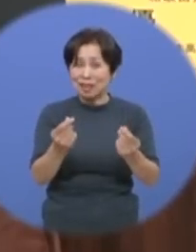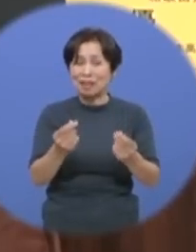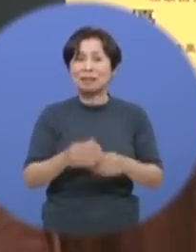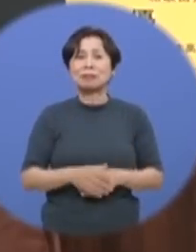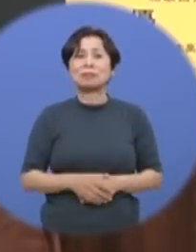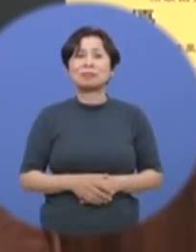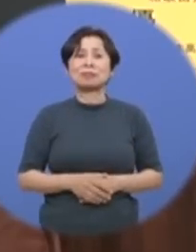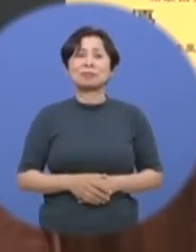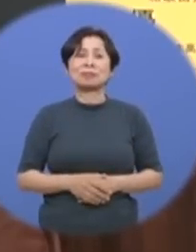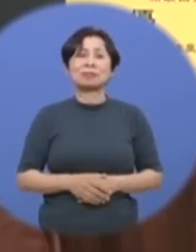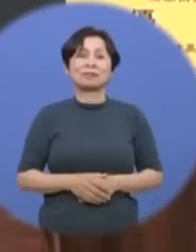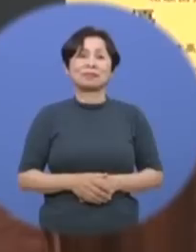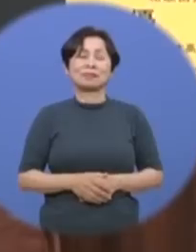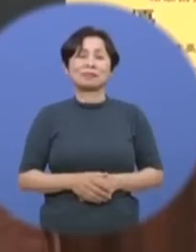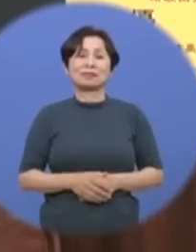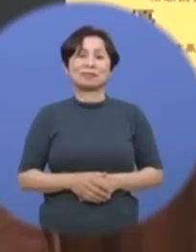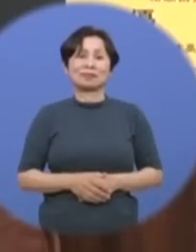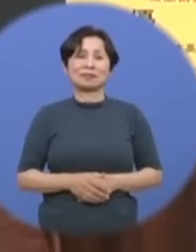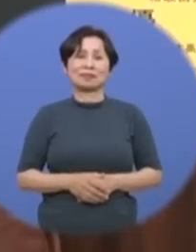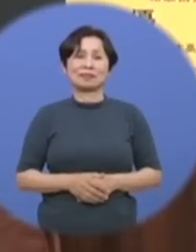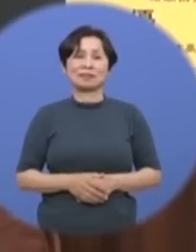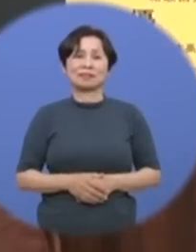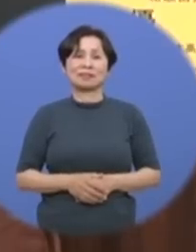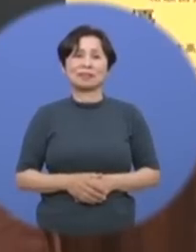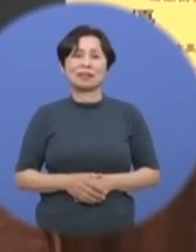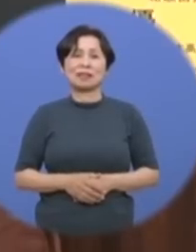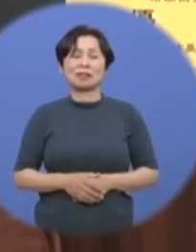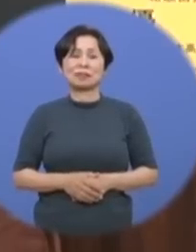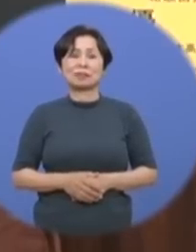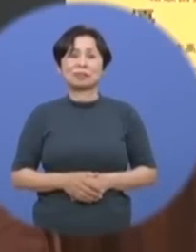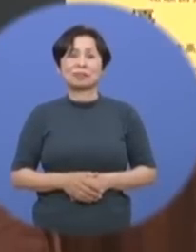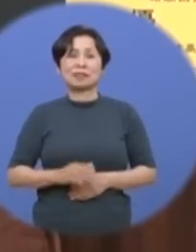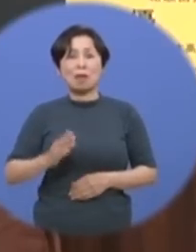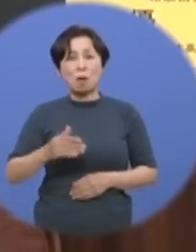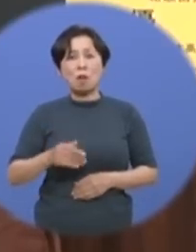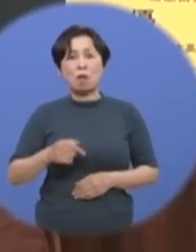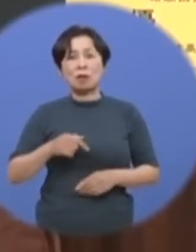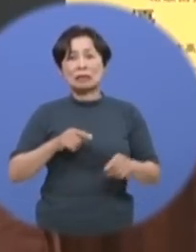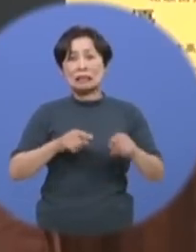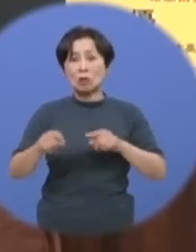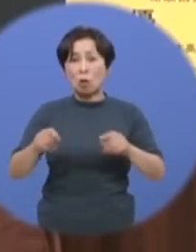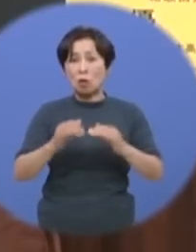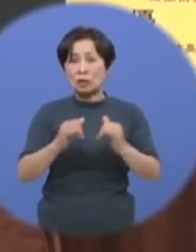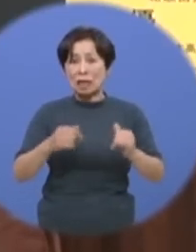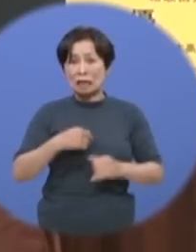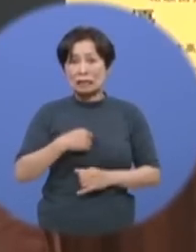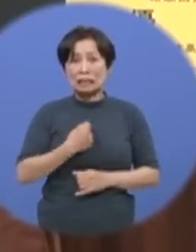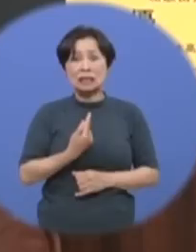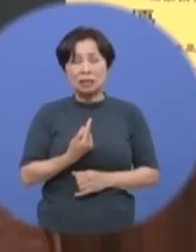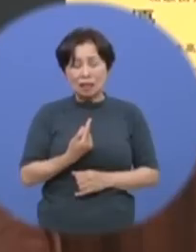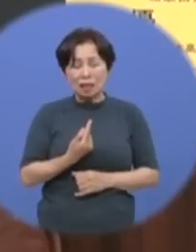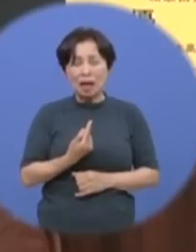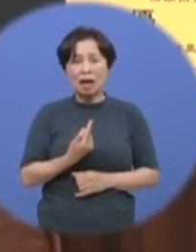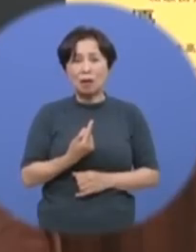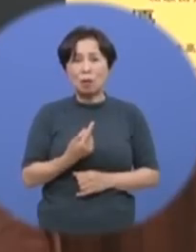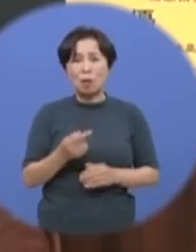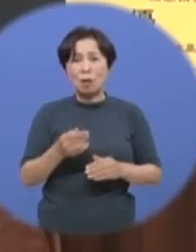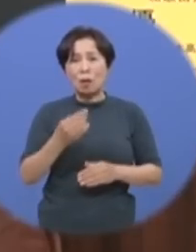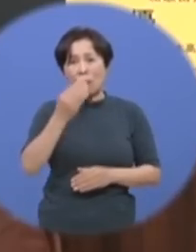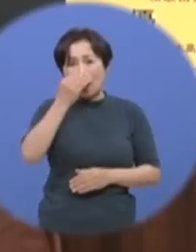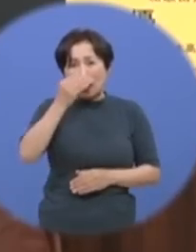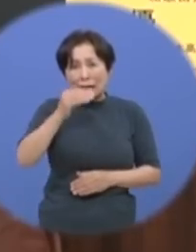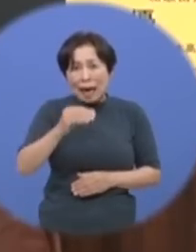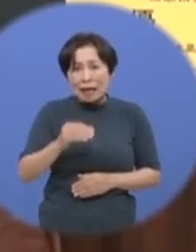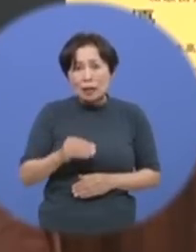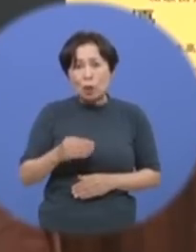と言いながらもやっぱりこう指導者自身が謙虚さをもって構成選手と